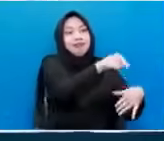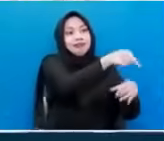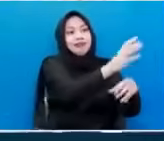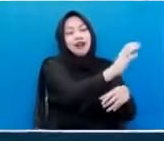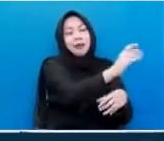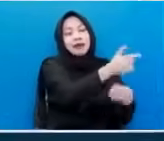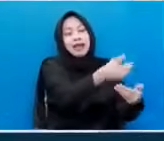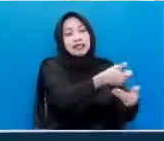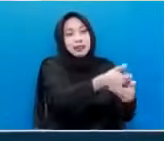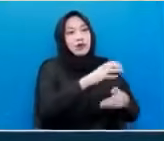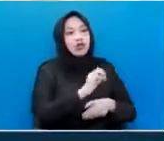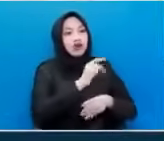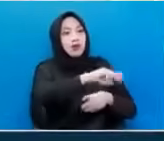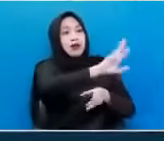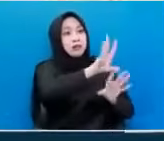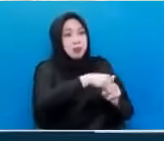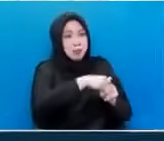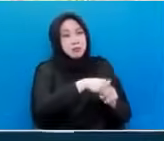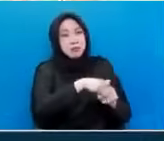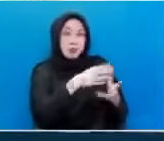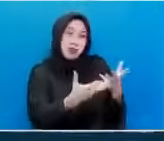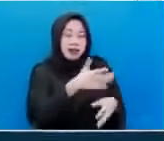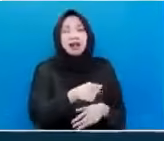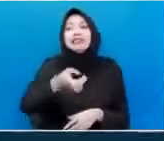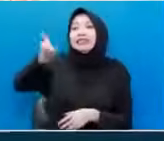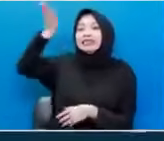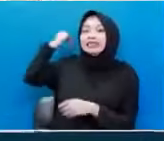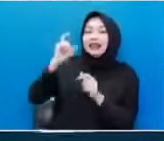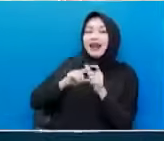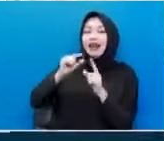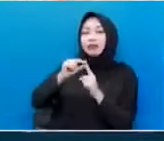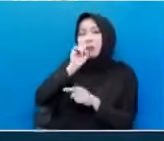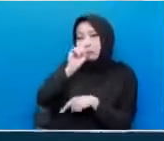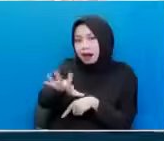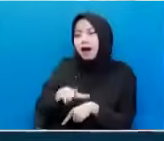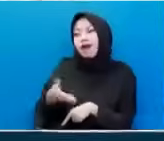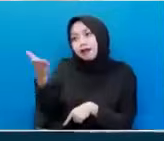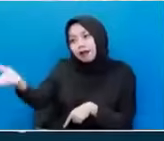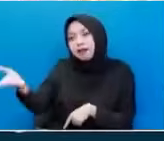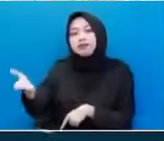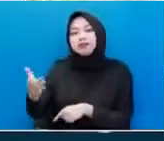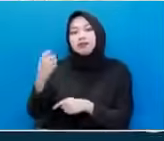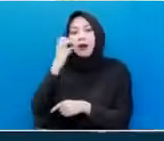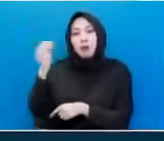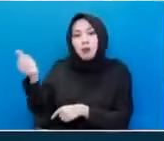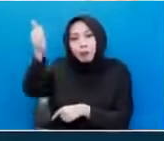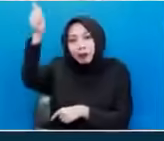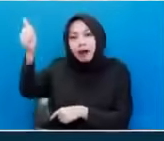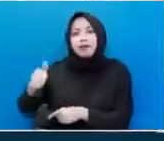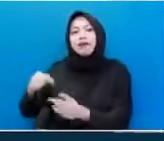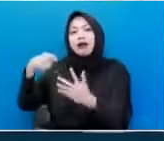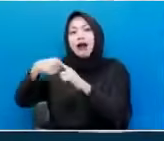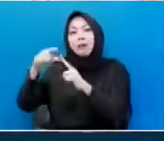02 ee ya karena kemarin sebelumnya Bang Surya Palo sudah menyatakan UC atau menyampaikan ucapan selamat mengakui